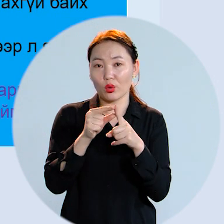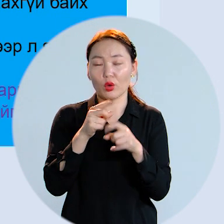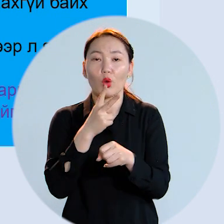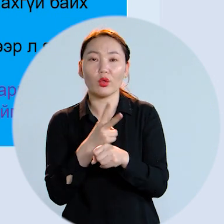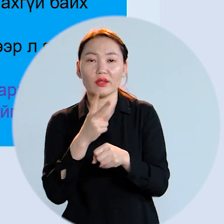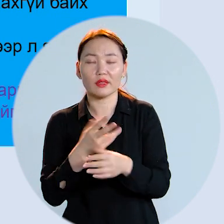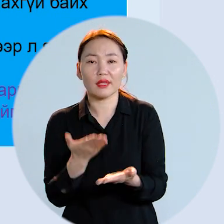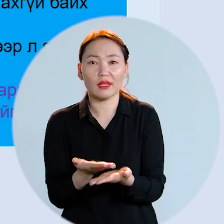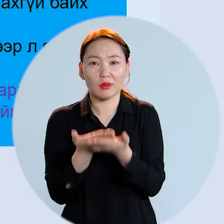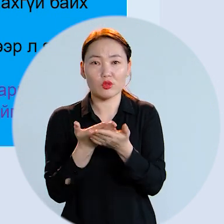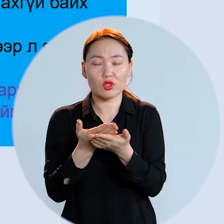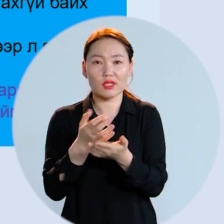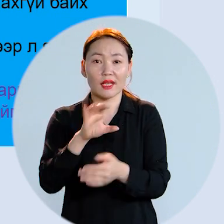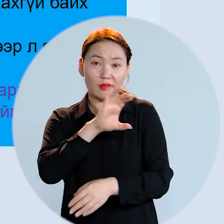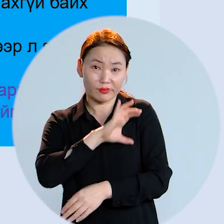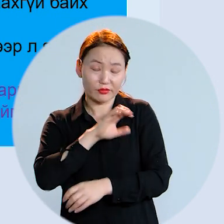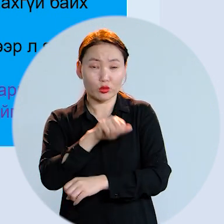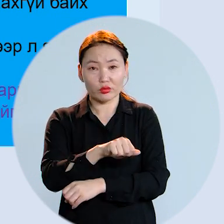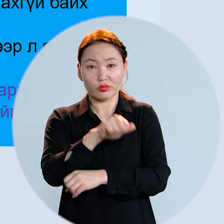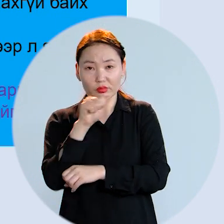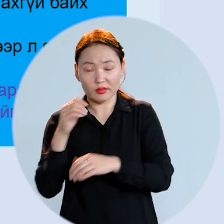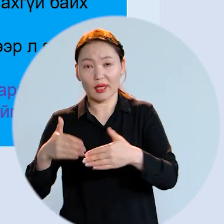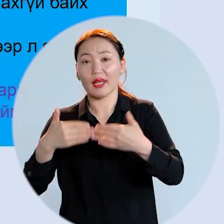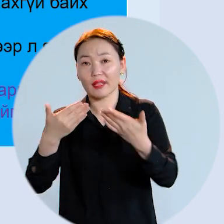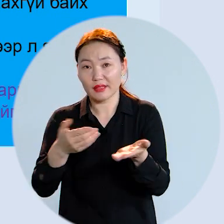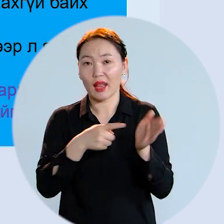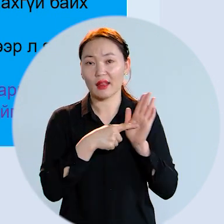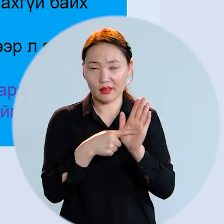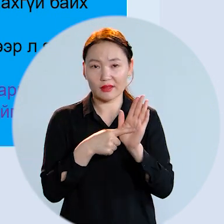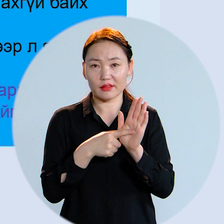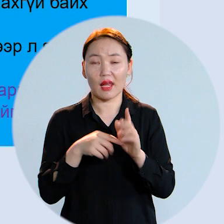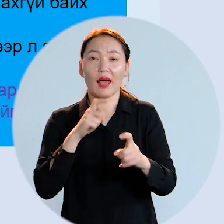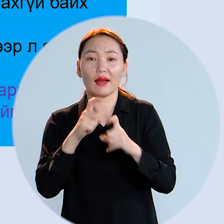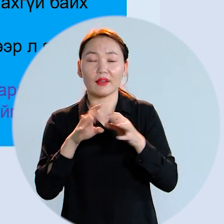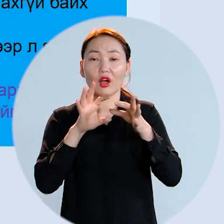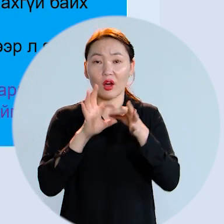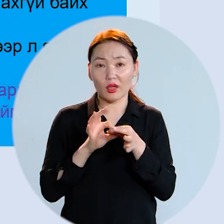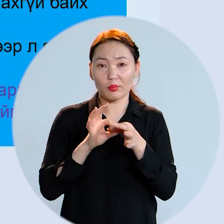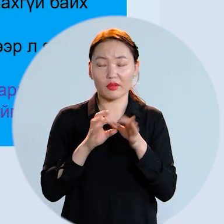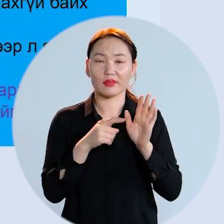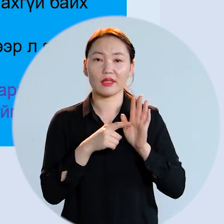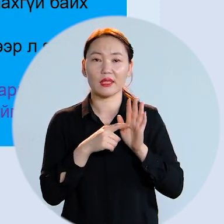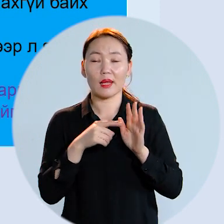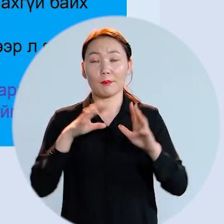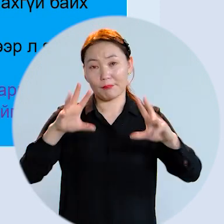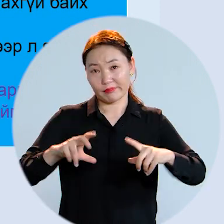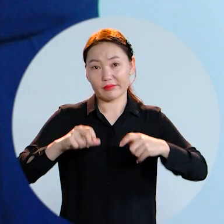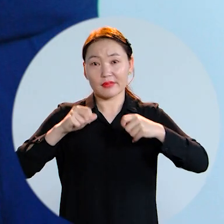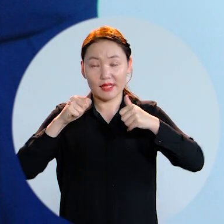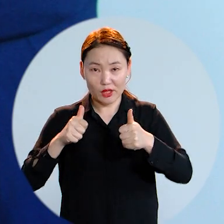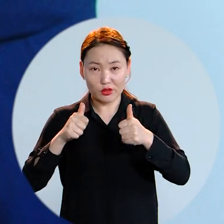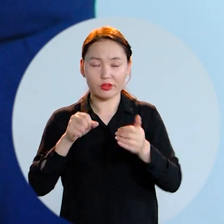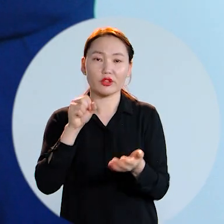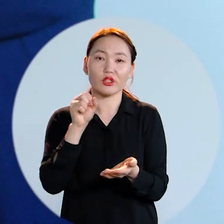байгаа, магтаж урамшуулж байгаа, санаа нийлж байгаагаа бол илэрхийлэх нь харилцаа холбоог илүү гүн гүнзгий дотн болгох гэдэг бол